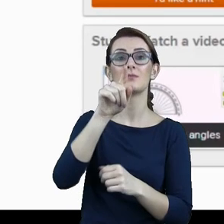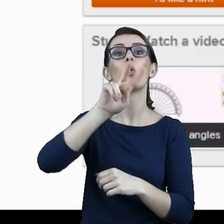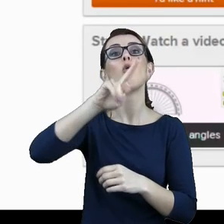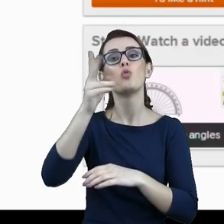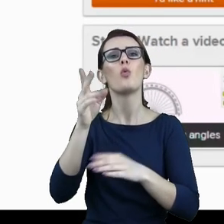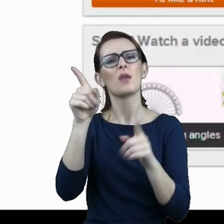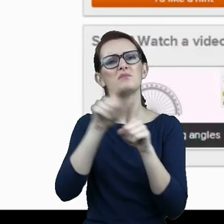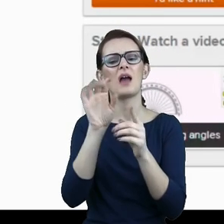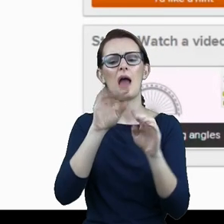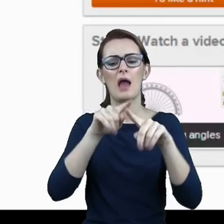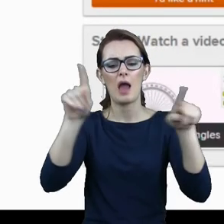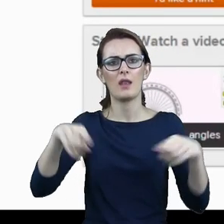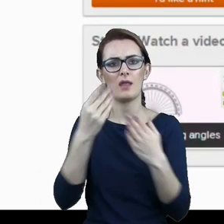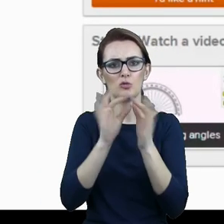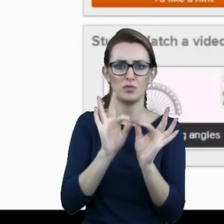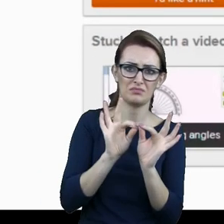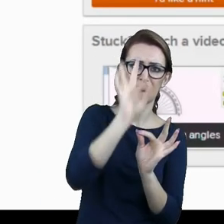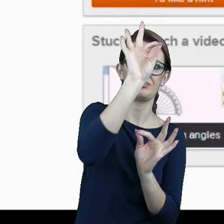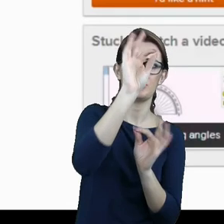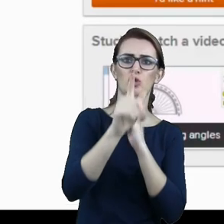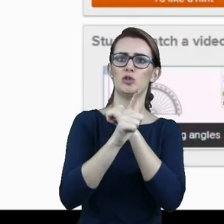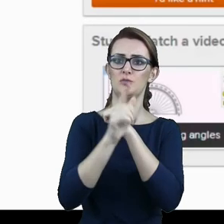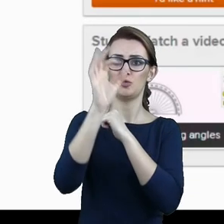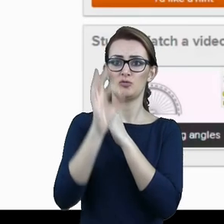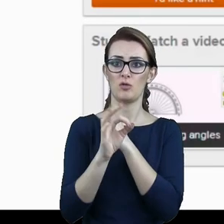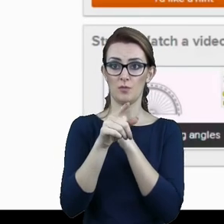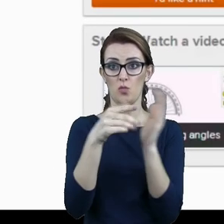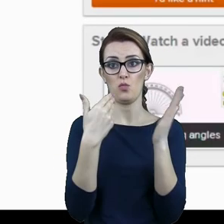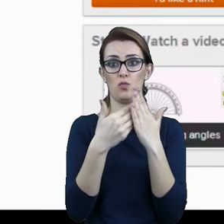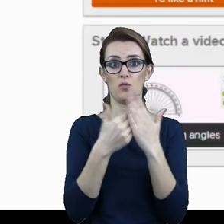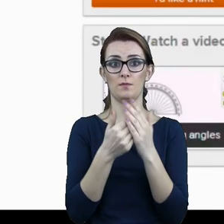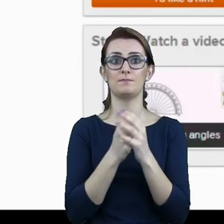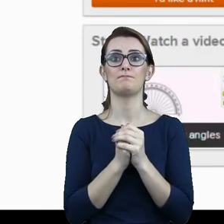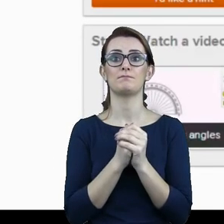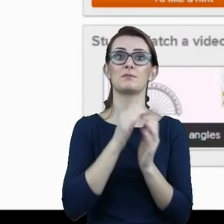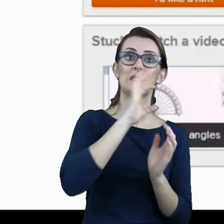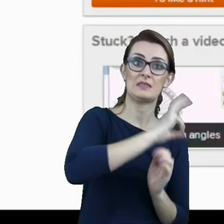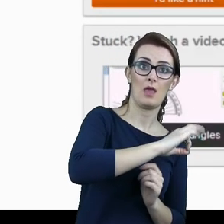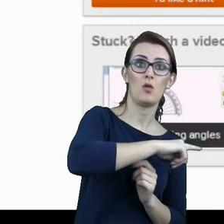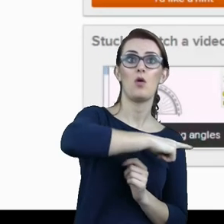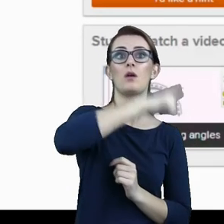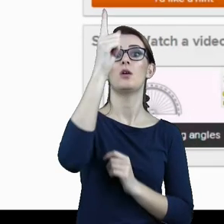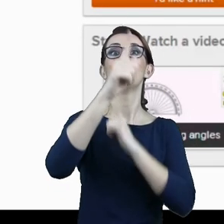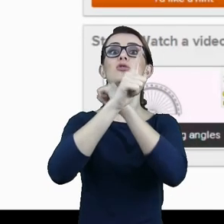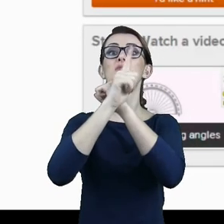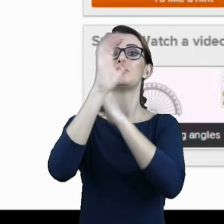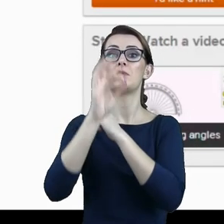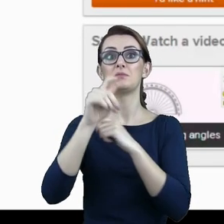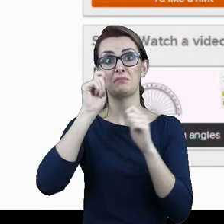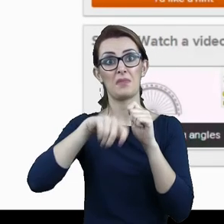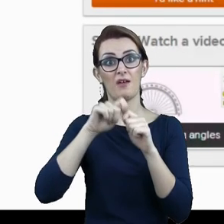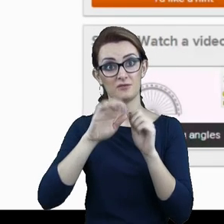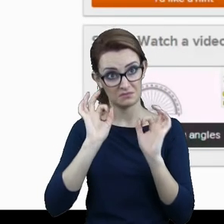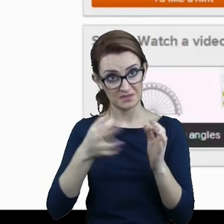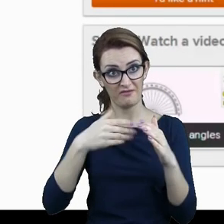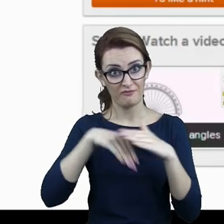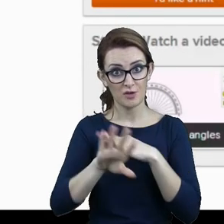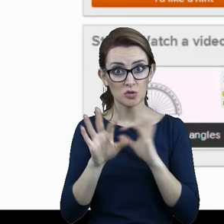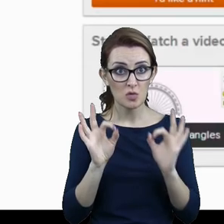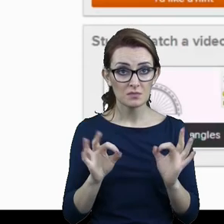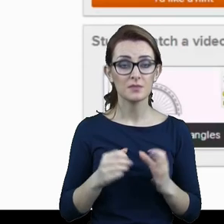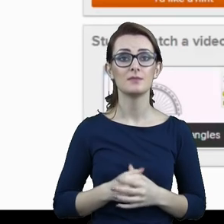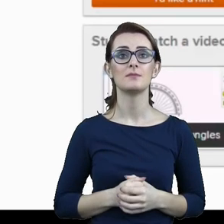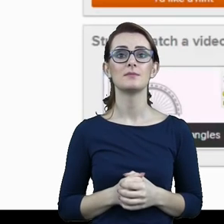tutaj. Gdybyś po prostu to ramię sobie narysował. 70 stopni i powinien to być ten kąt od 0 do 70.